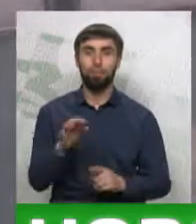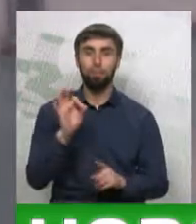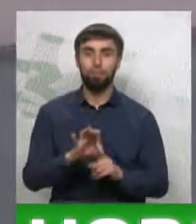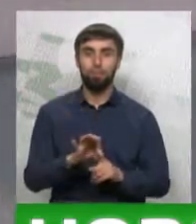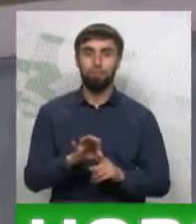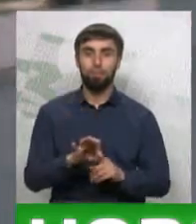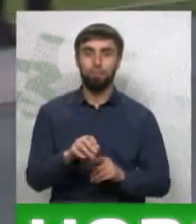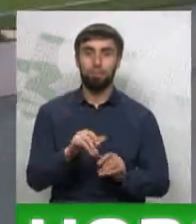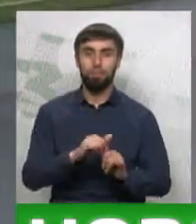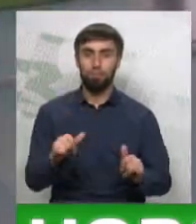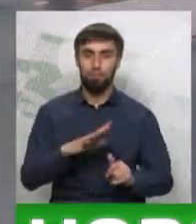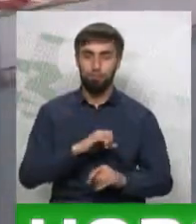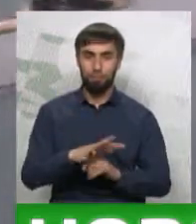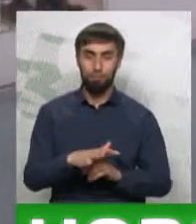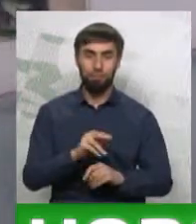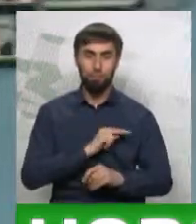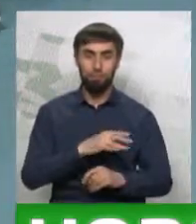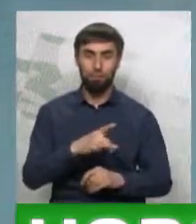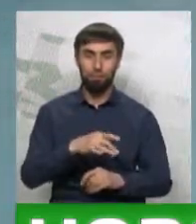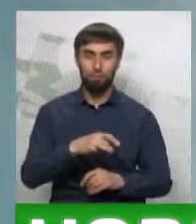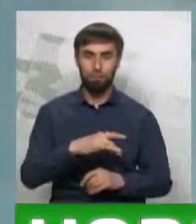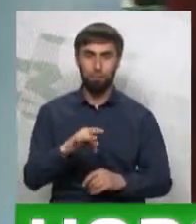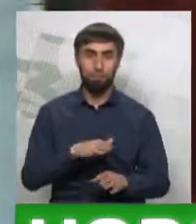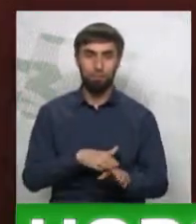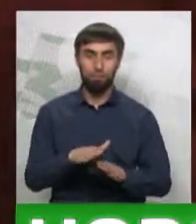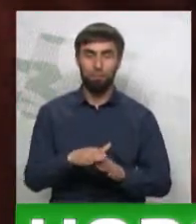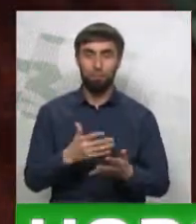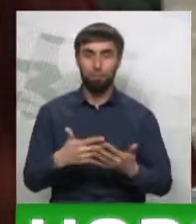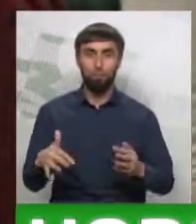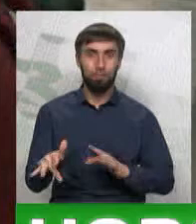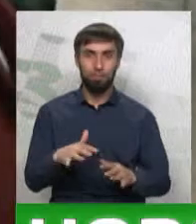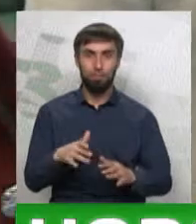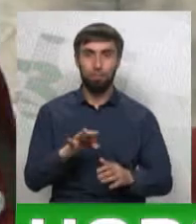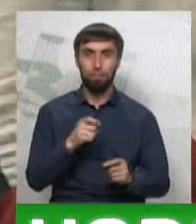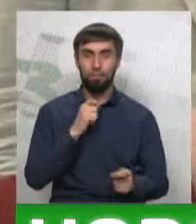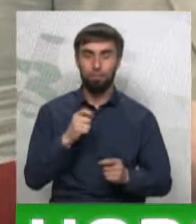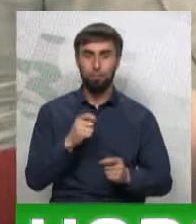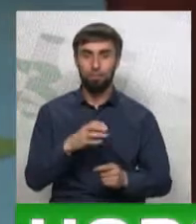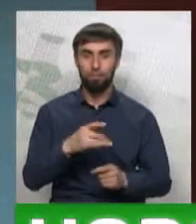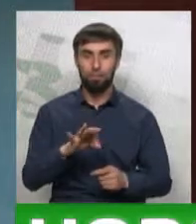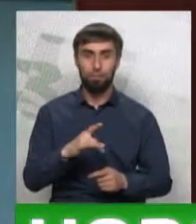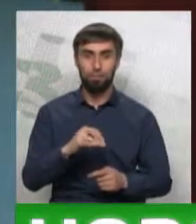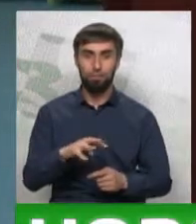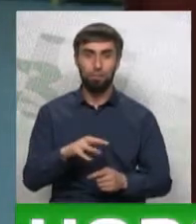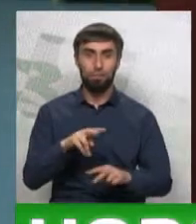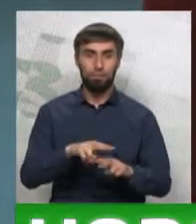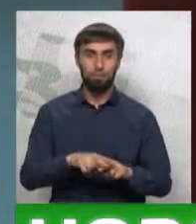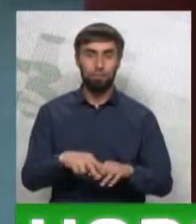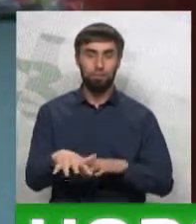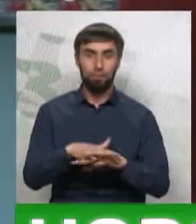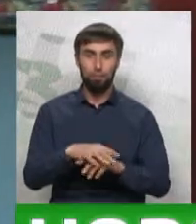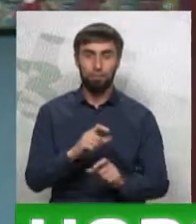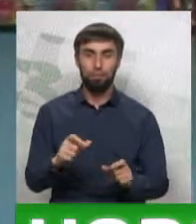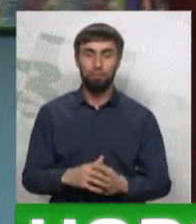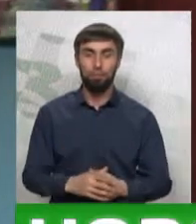распространения вируса сотрудники роспотребнадзора выполняют ряд мероприятий по соблюдению санитарного режима в местах массового